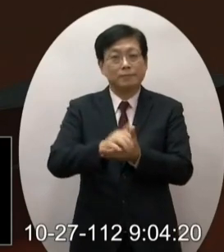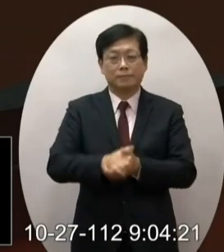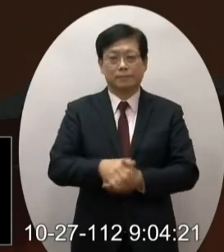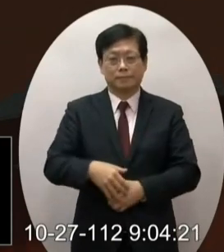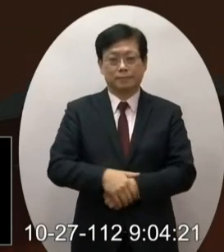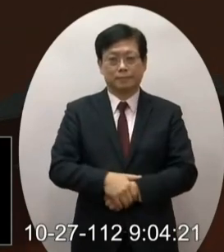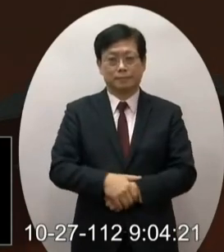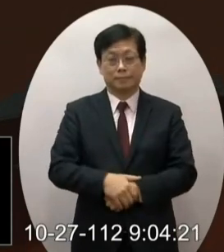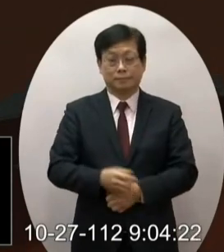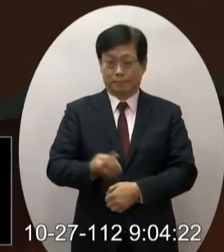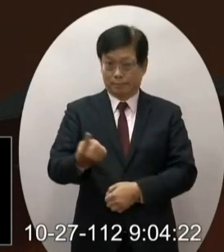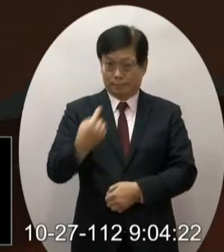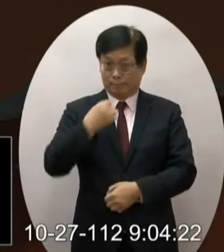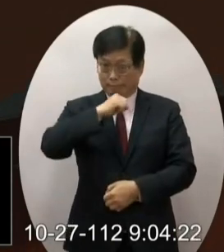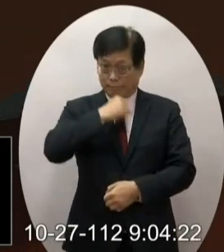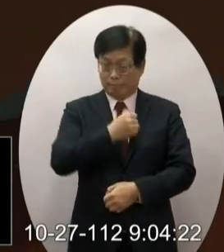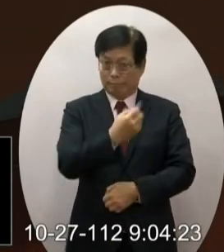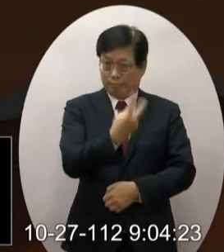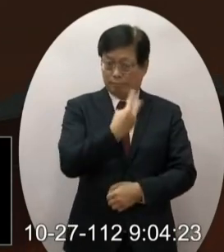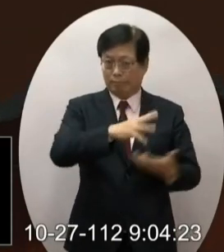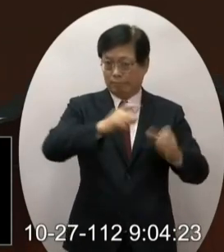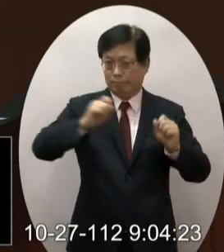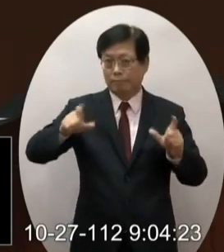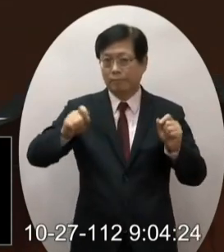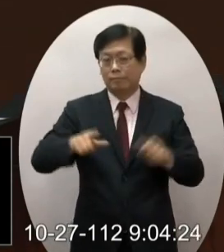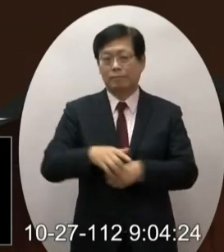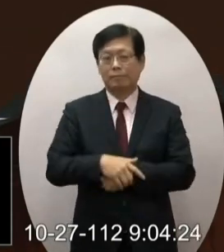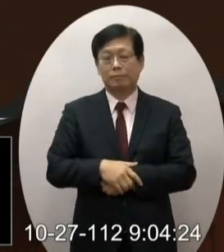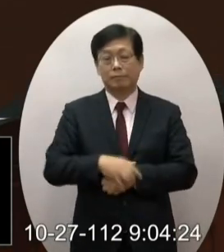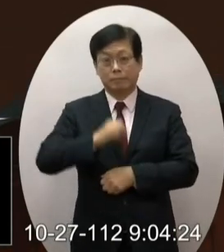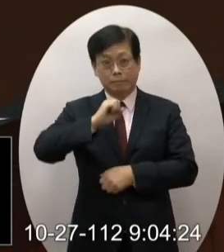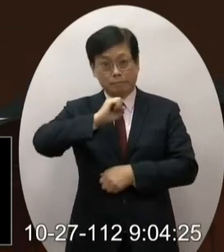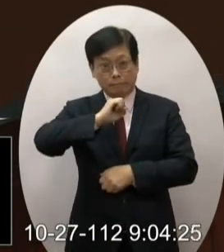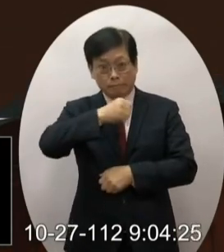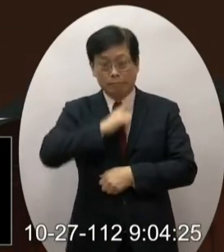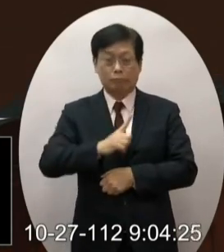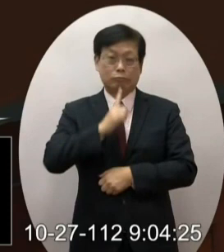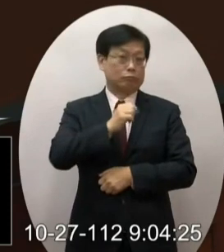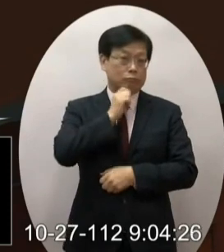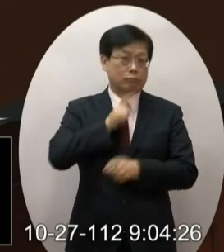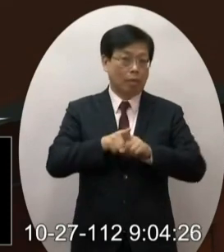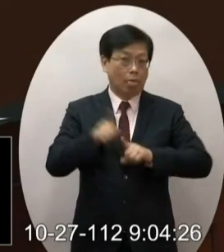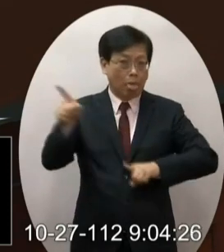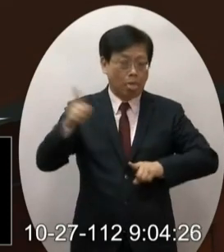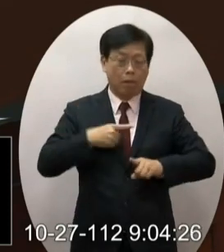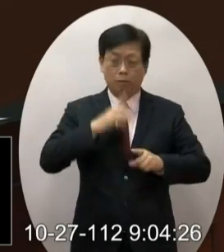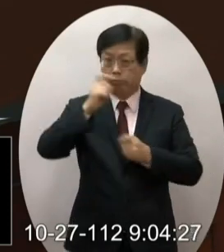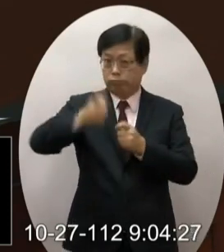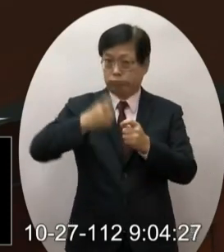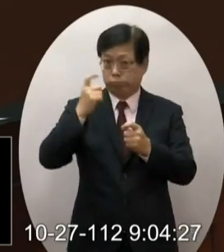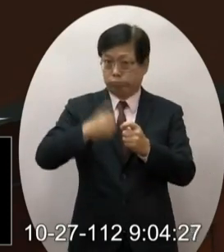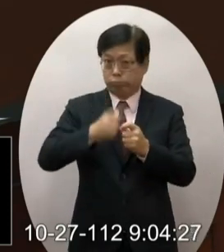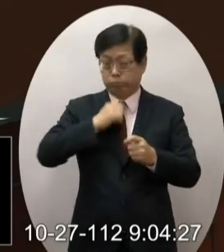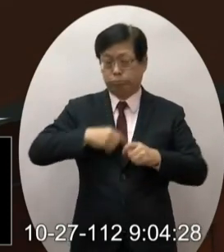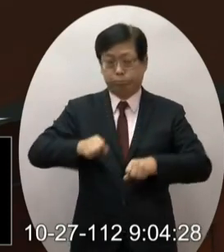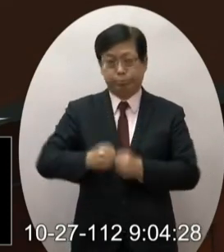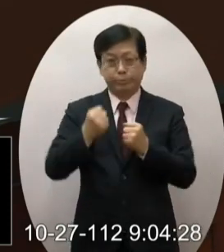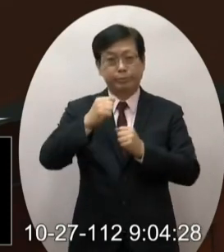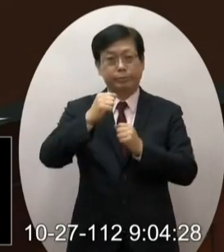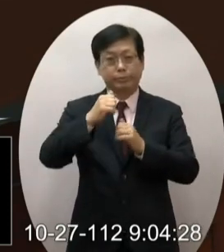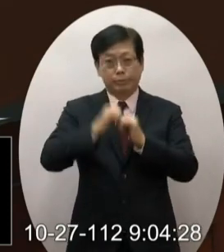让一个台湾两个世界。台湾的贫富差距创十年的新高，